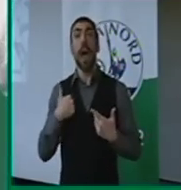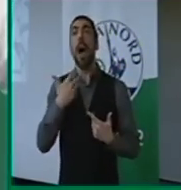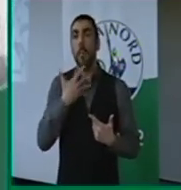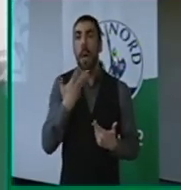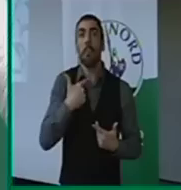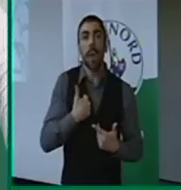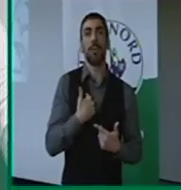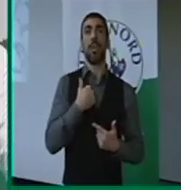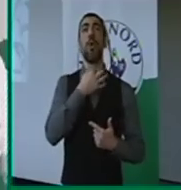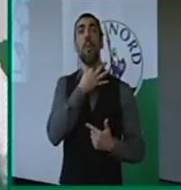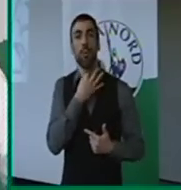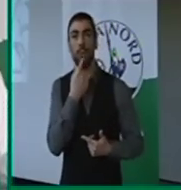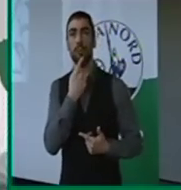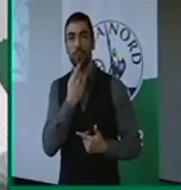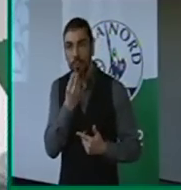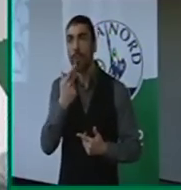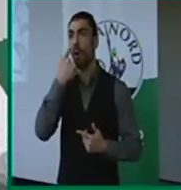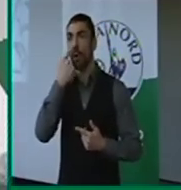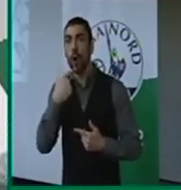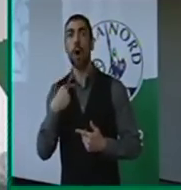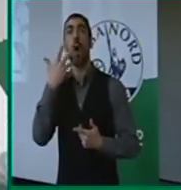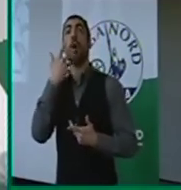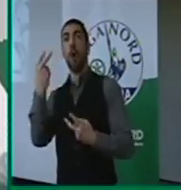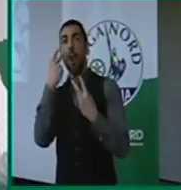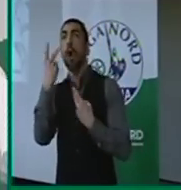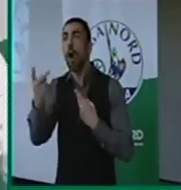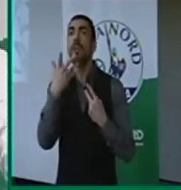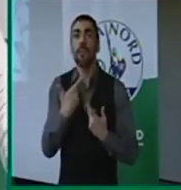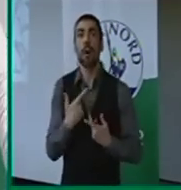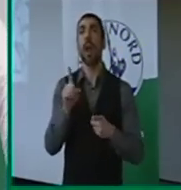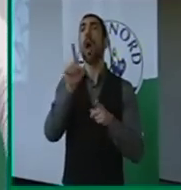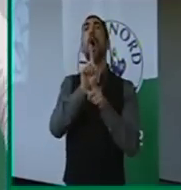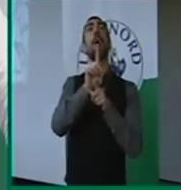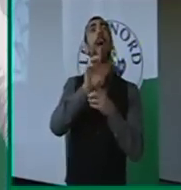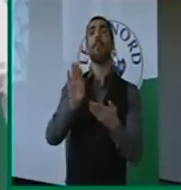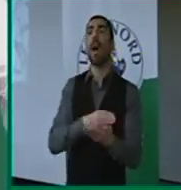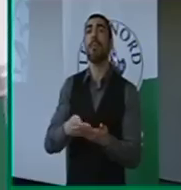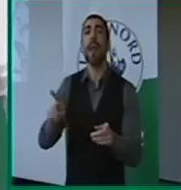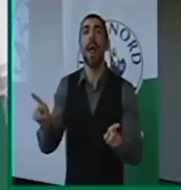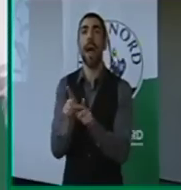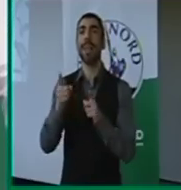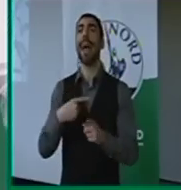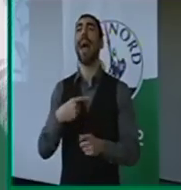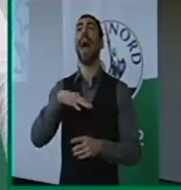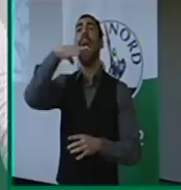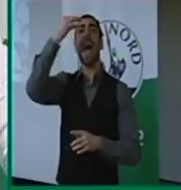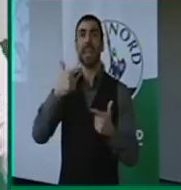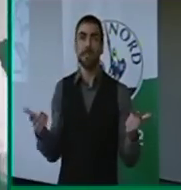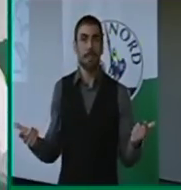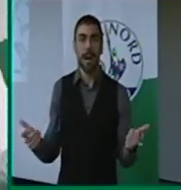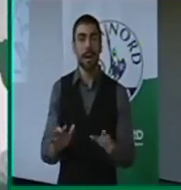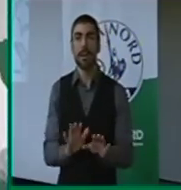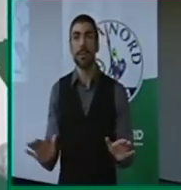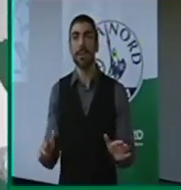i sapori i colori e gli odori vogliono marmella zarci se senza anima senza